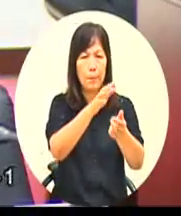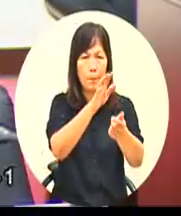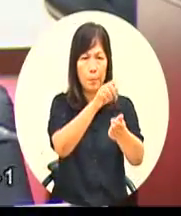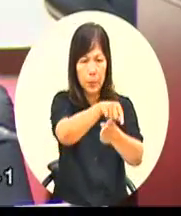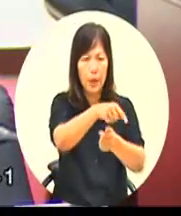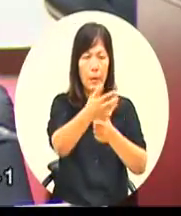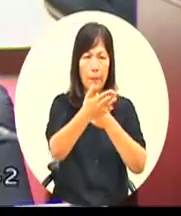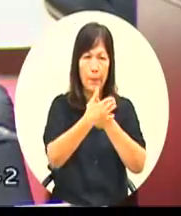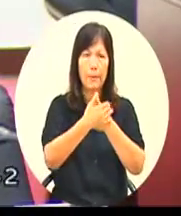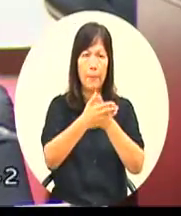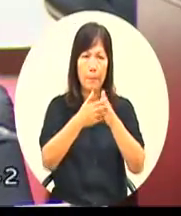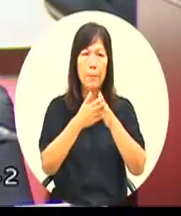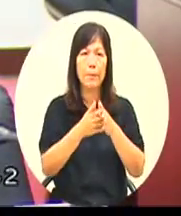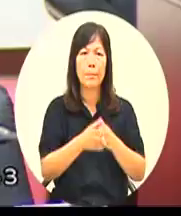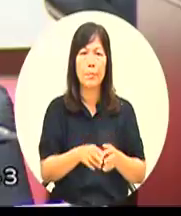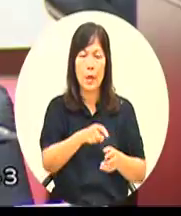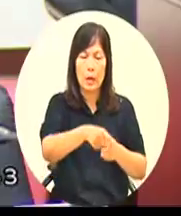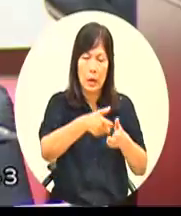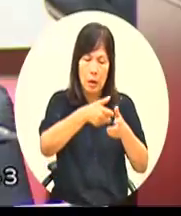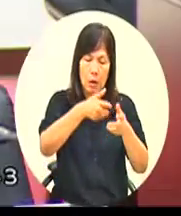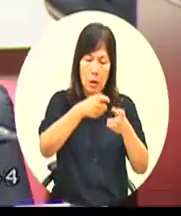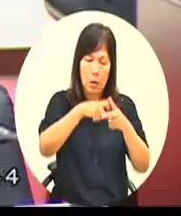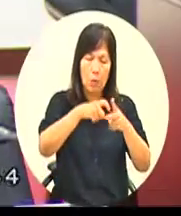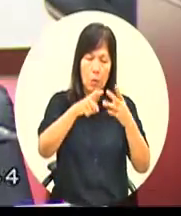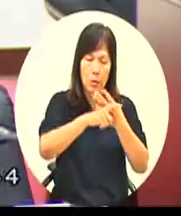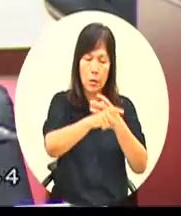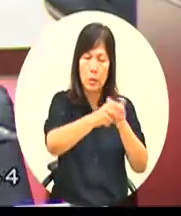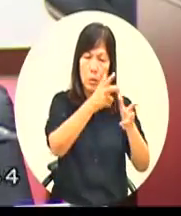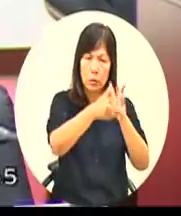工业城市里头的这一些工厂